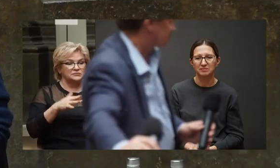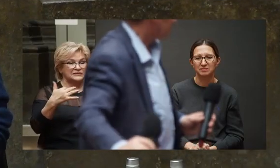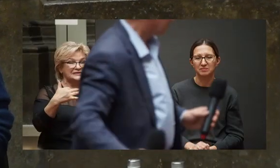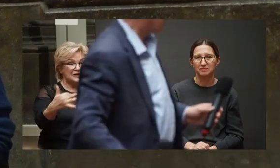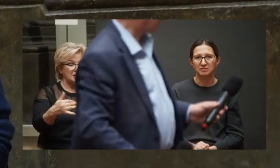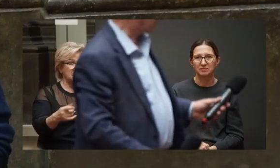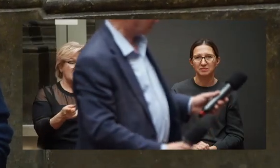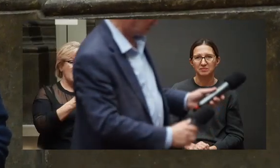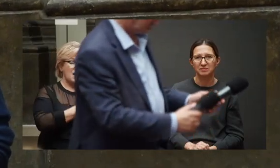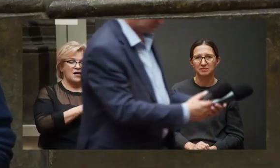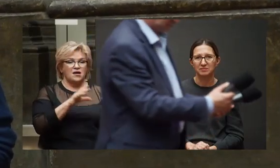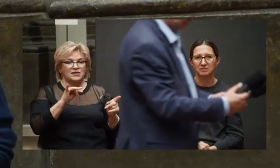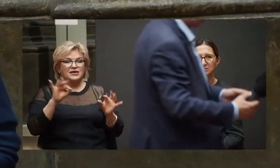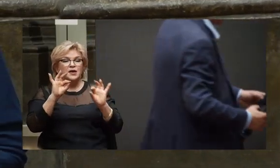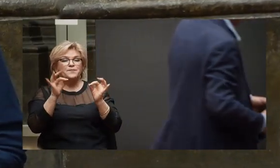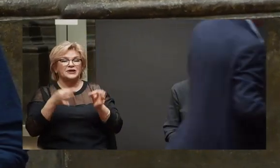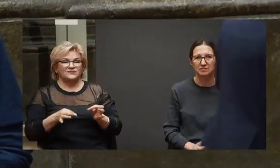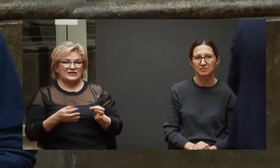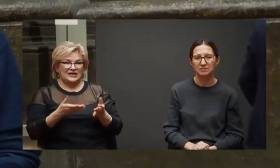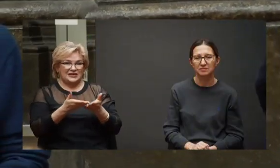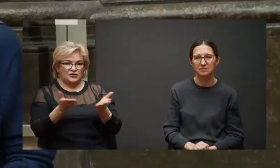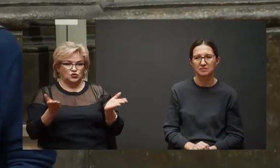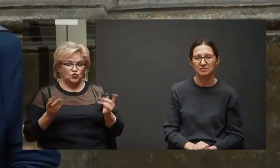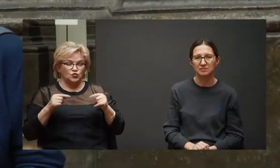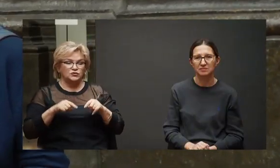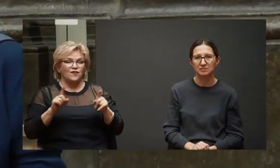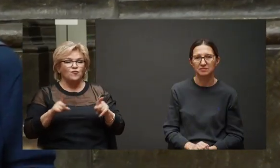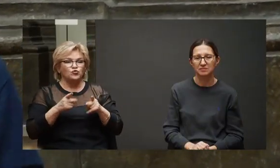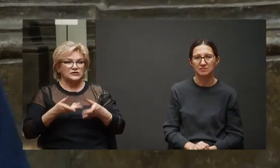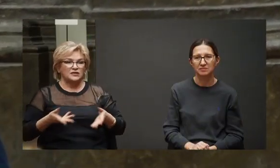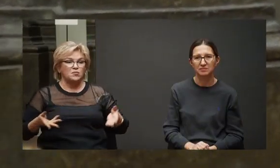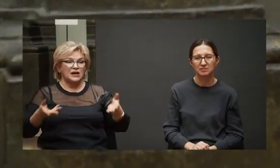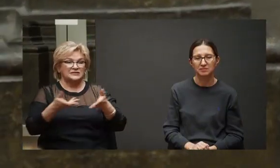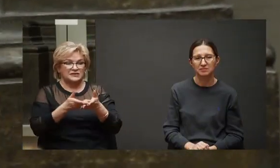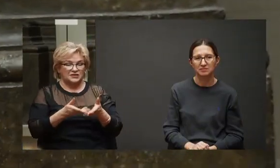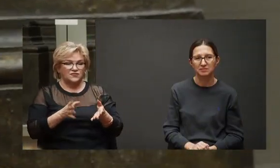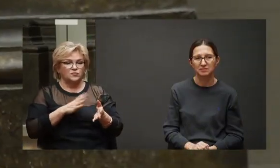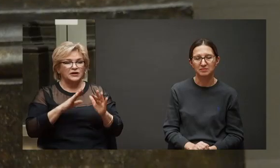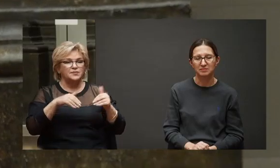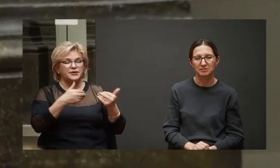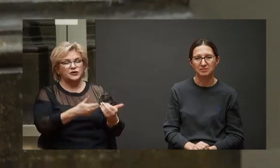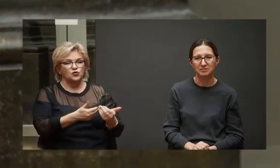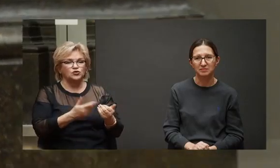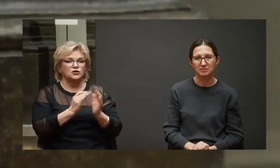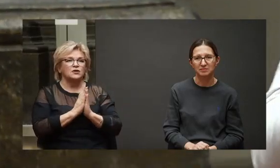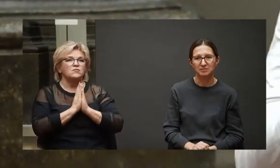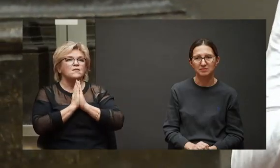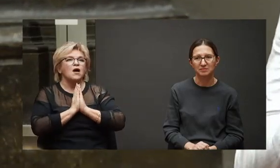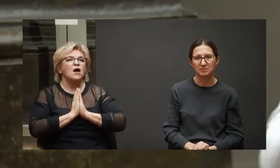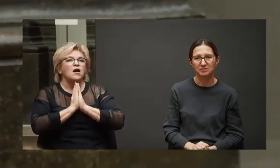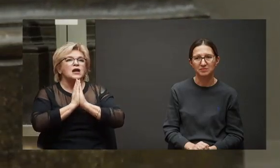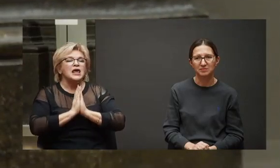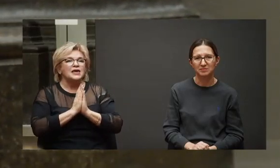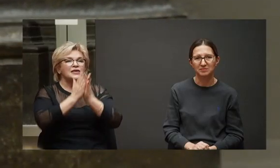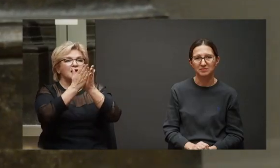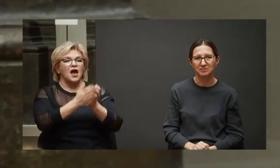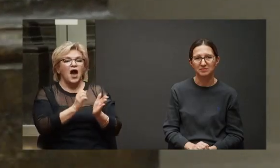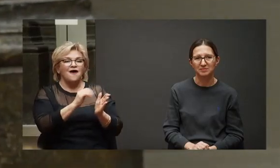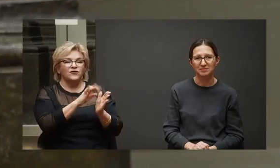с произведениями искусства в музейном пространстве. Вот были предложены моления